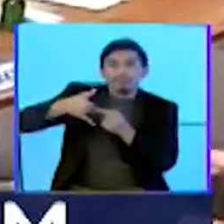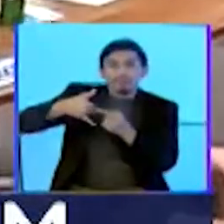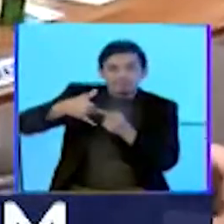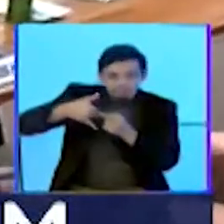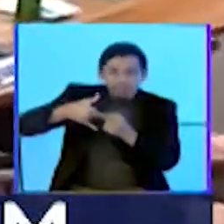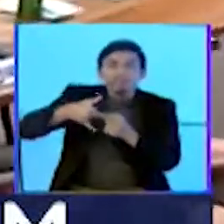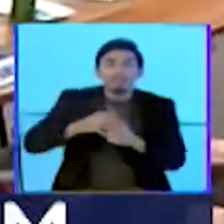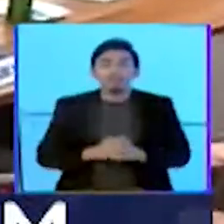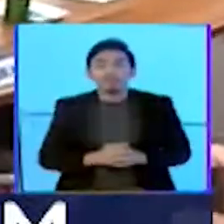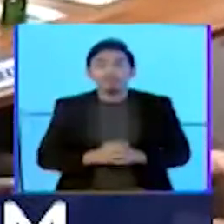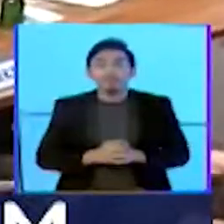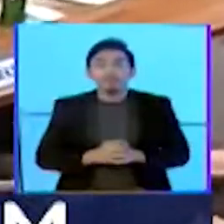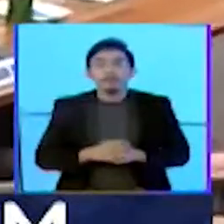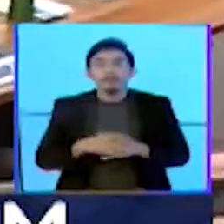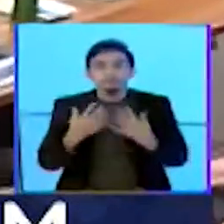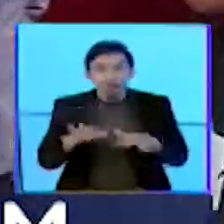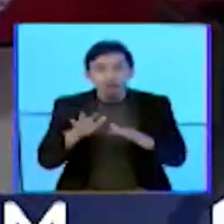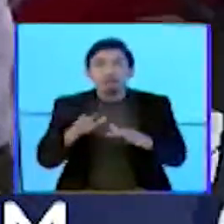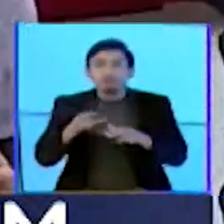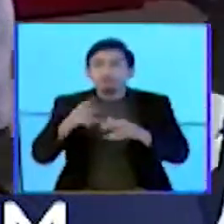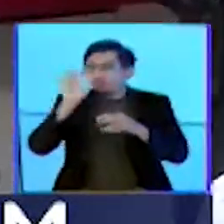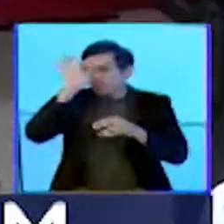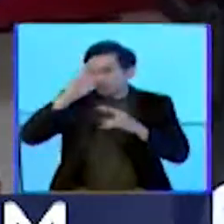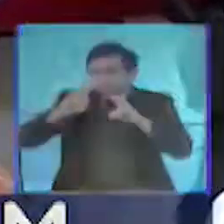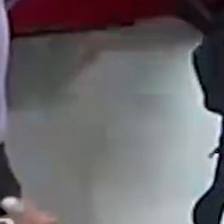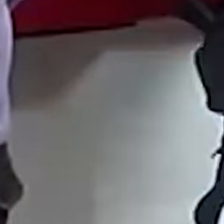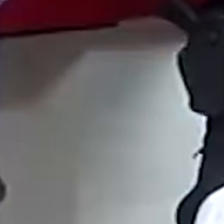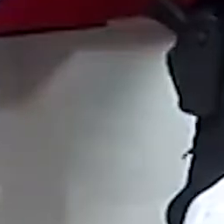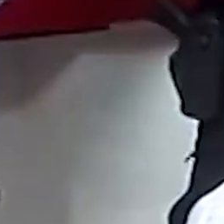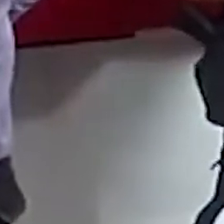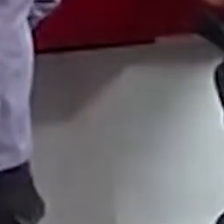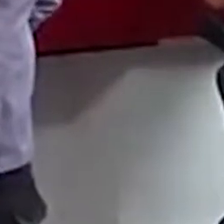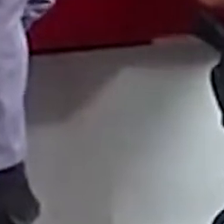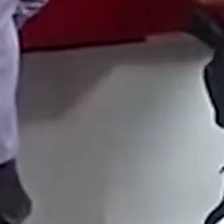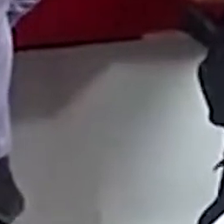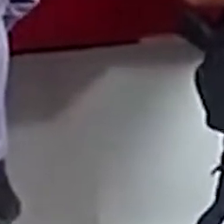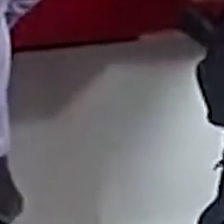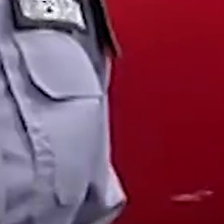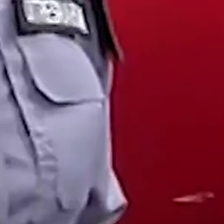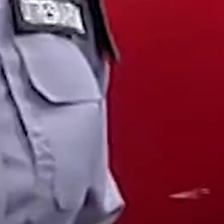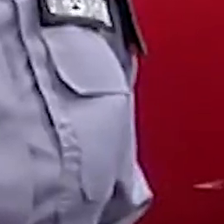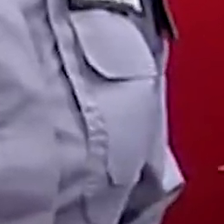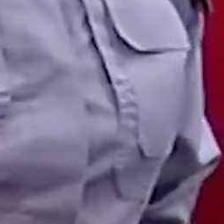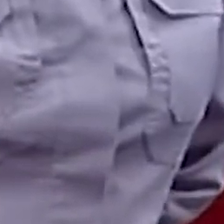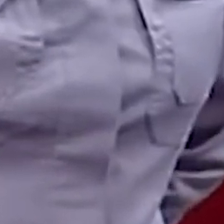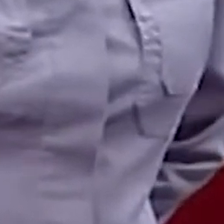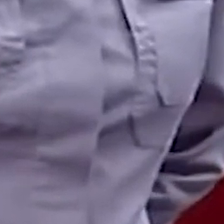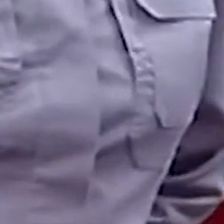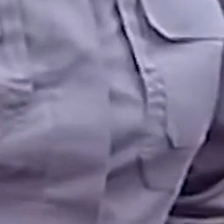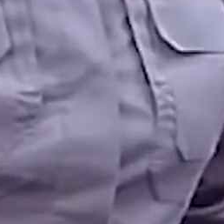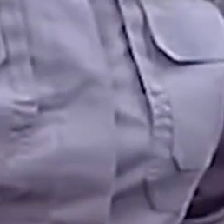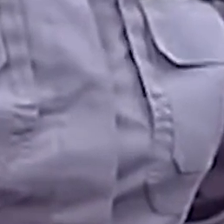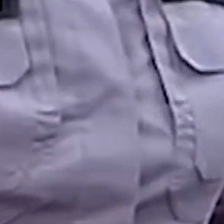hisap sabu besarkan pendalaman polisi Reza mendapatkan narkoba dari pelaku berinisial F yang kini dalam pengejaran aparat